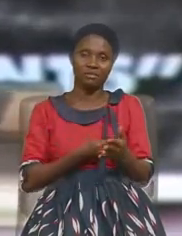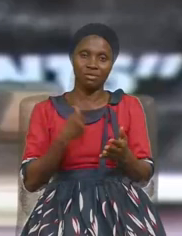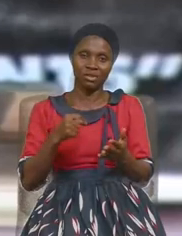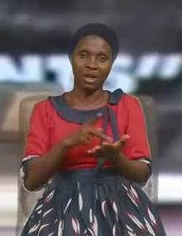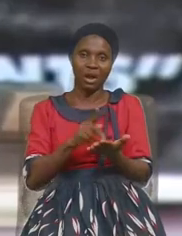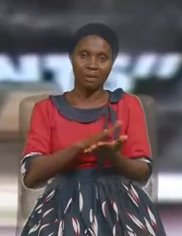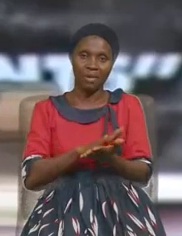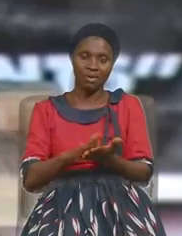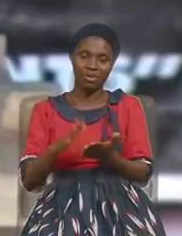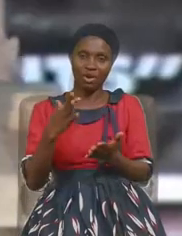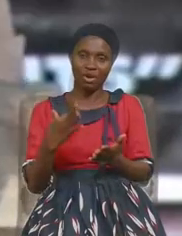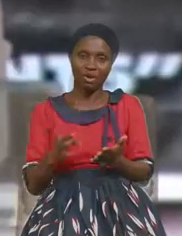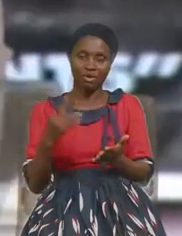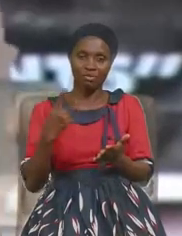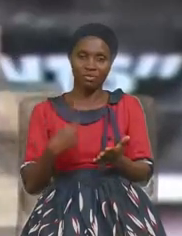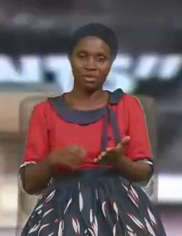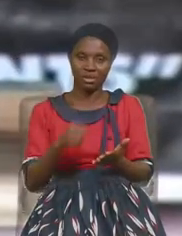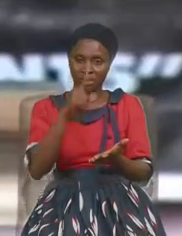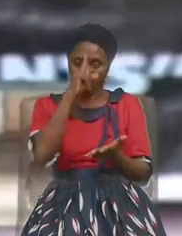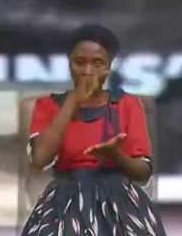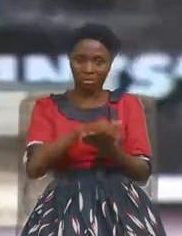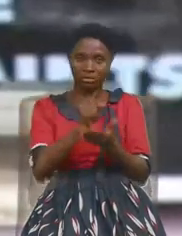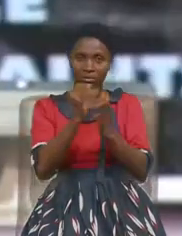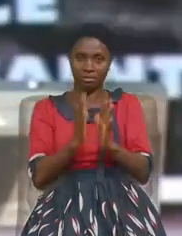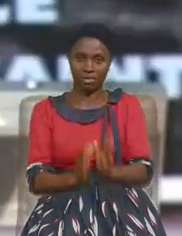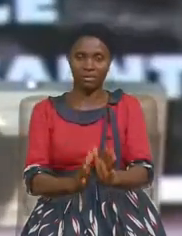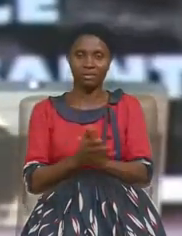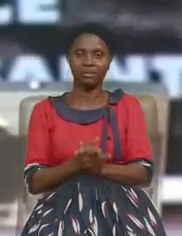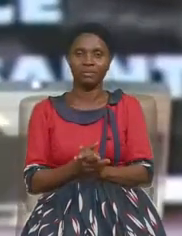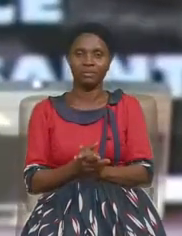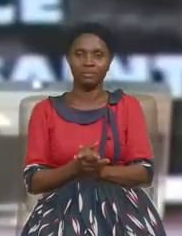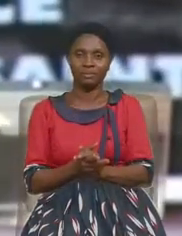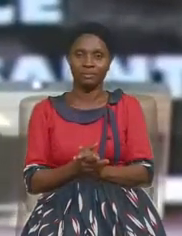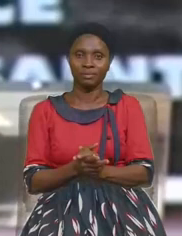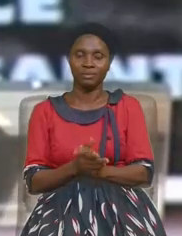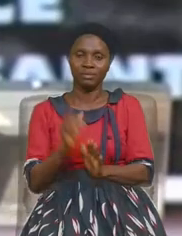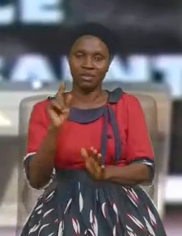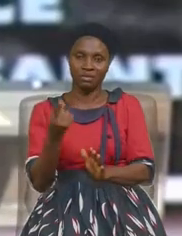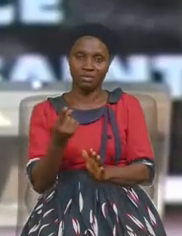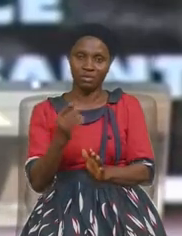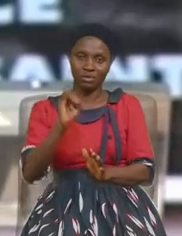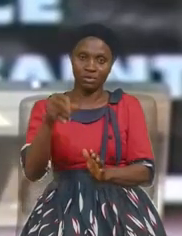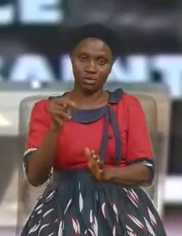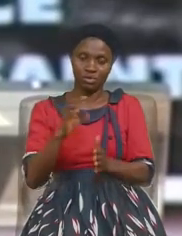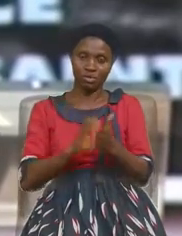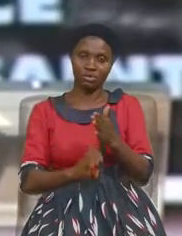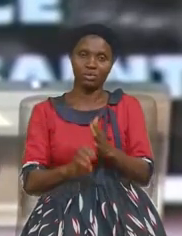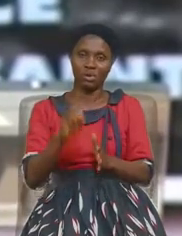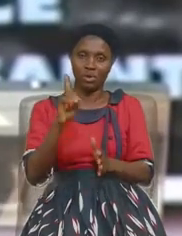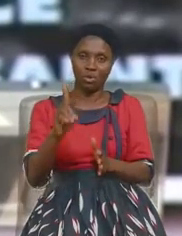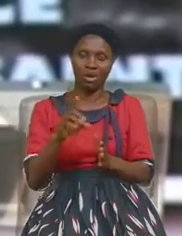des saints. En 1 Jean, au chapitre 1, verset